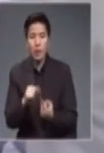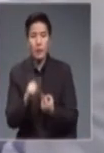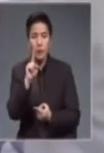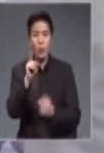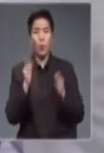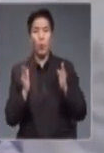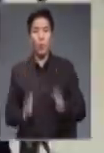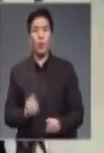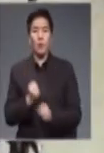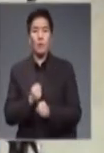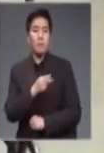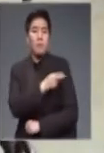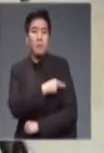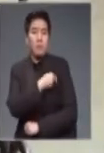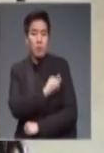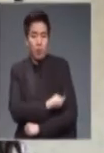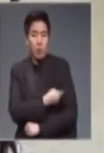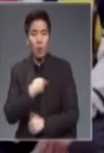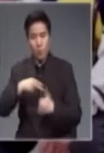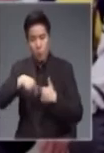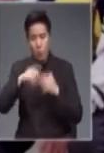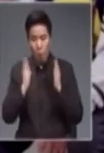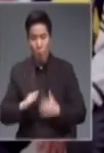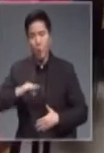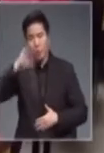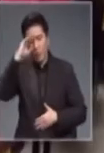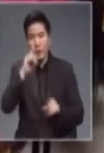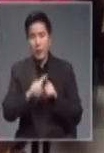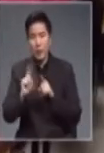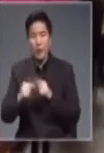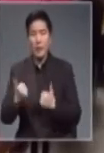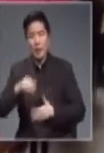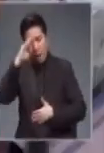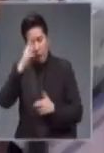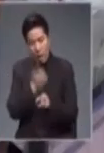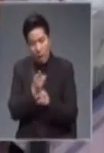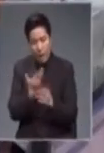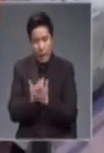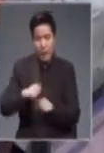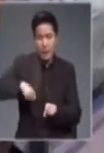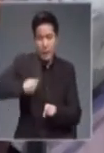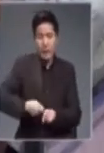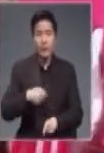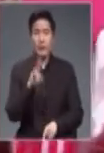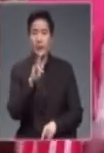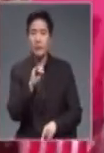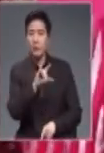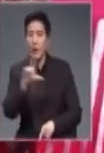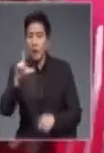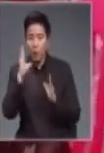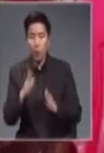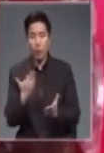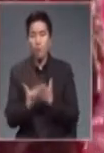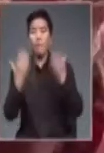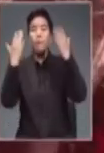ากของประเทศนะครับไม่ได้มีการเสริมสร้างความรู้เท่าที่ควรไม่ได้มีการส่งเสริมการรวมกลุ่มไม่มีการพัฒนาโครงสร้างพื้นฐานที่สำคัญการ